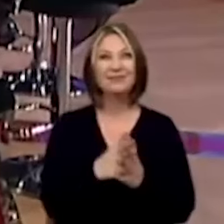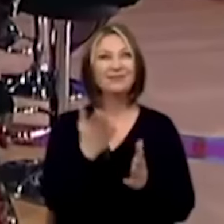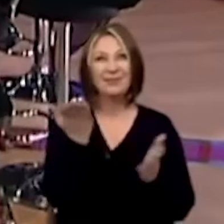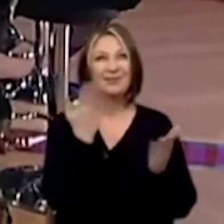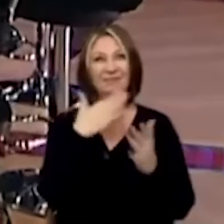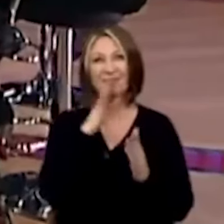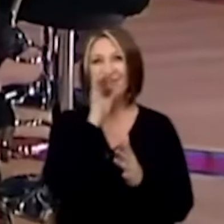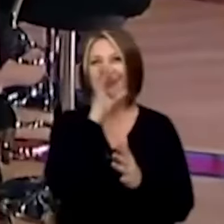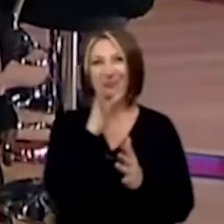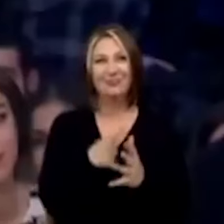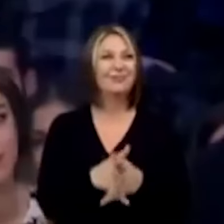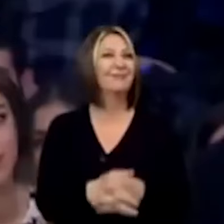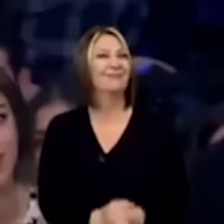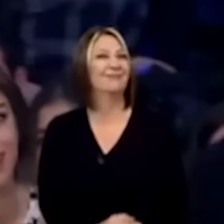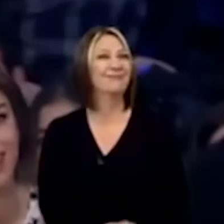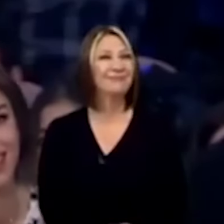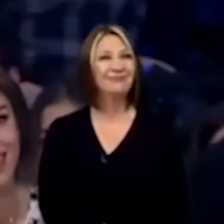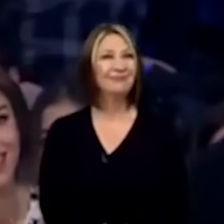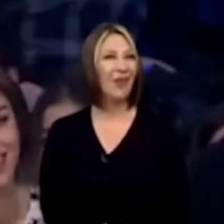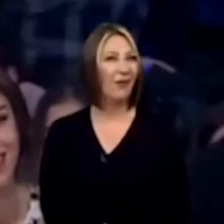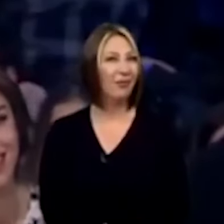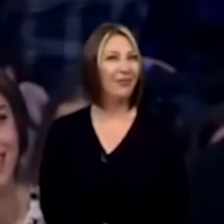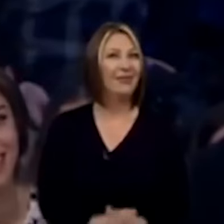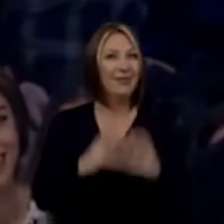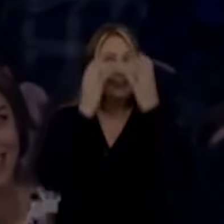Sende var mı? Sende var mı? Ne oldu?